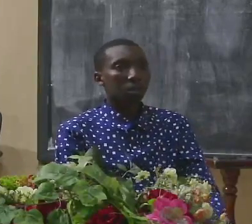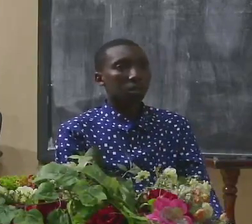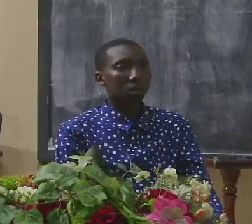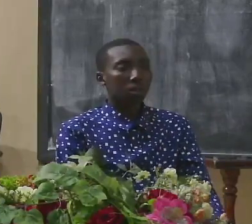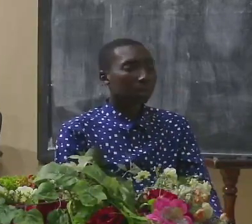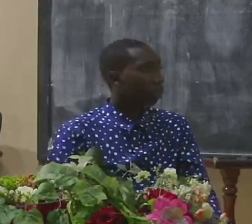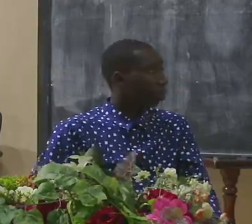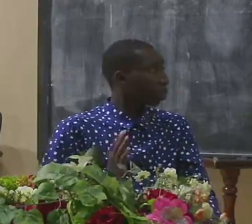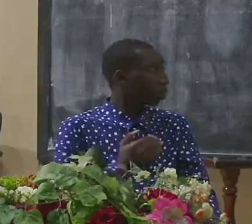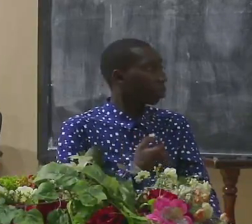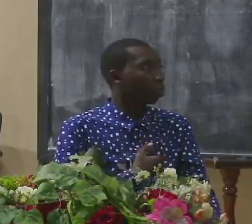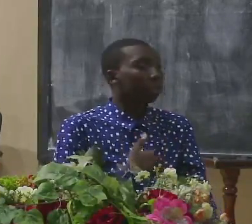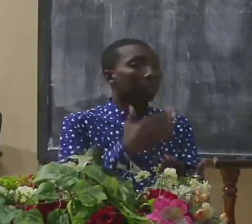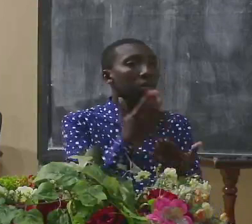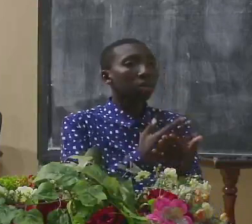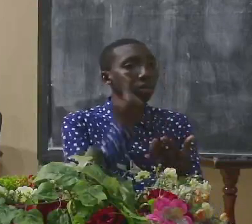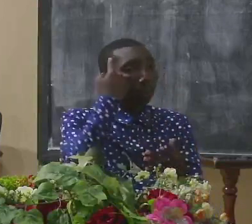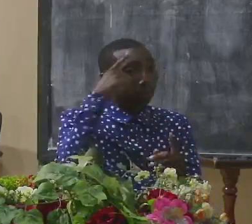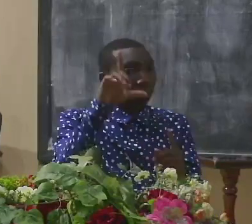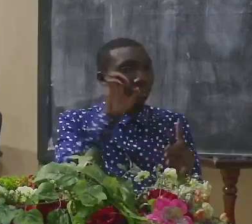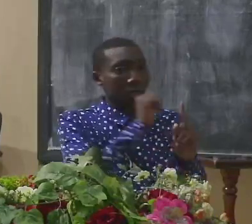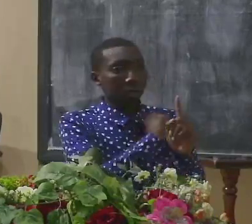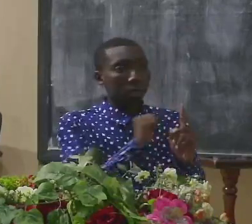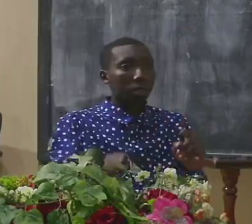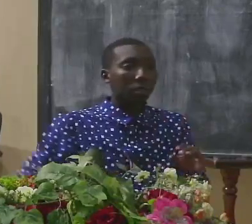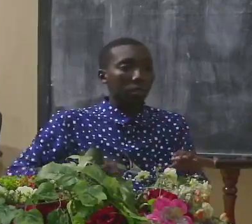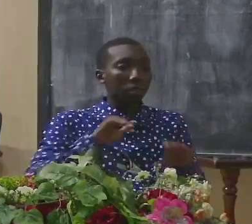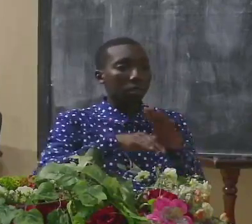Tembea Bwana katika jina la Yesu Kristo.